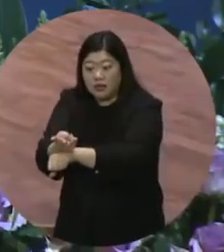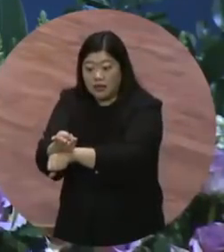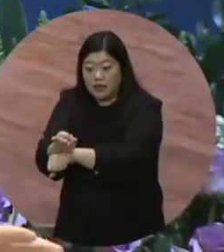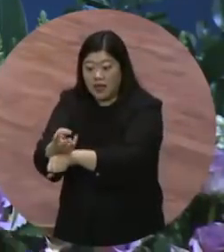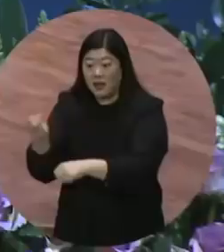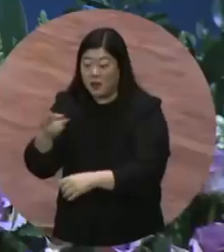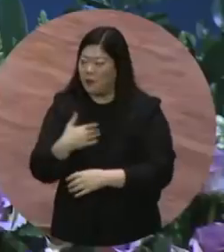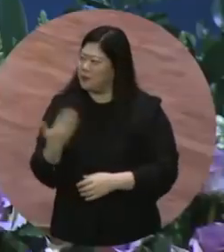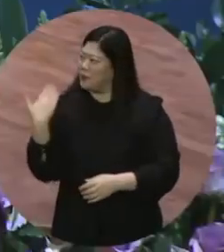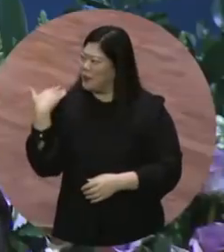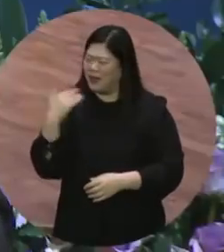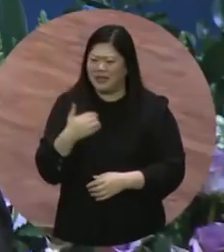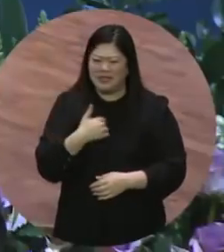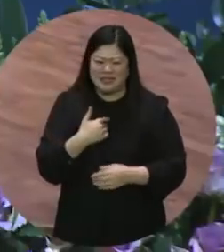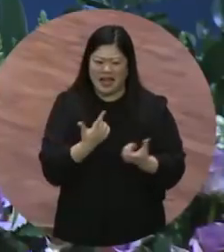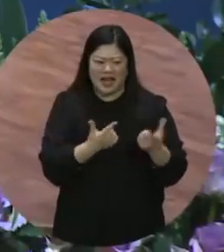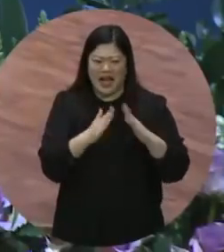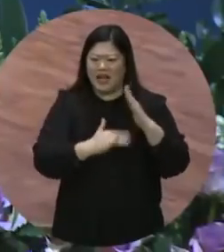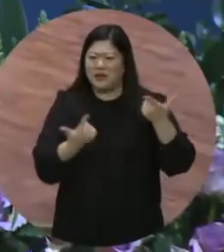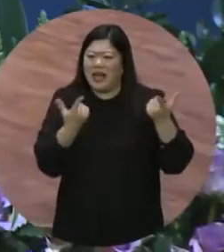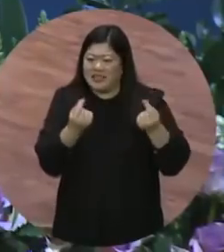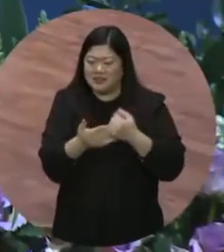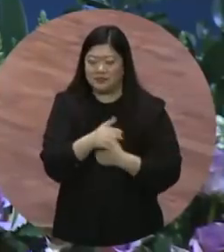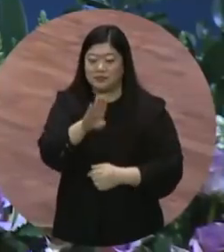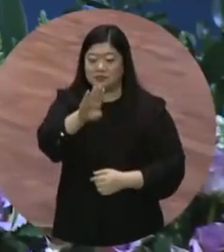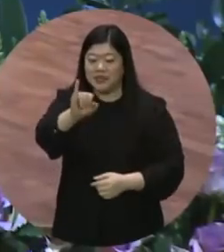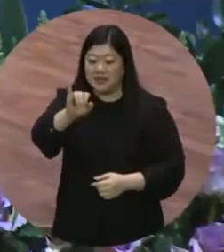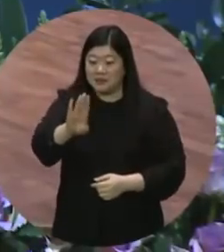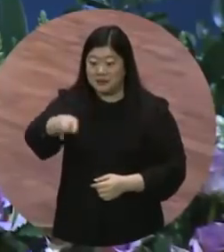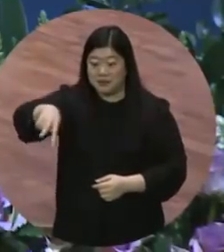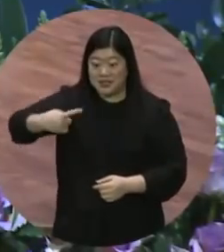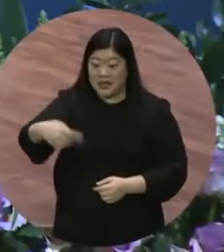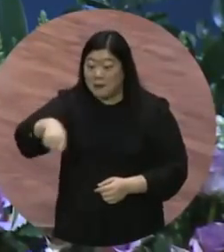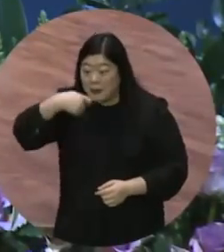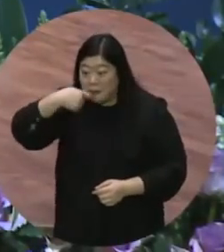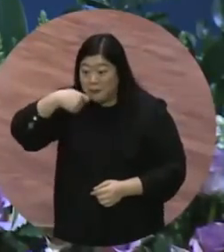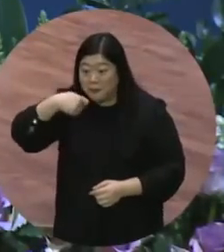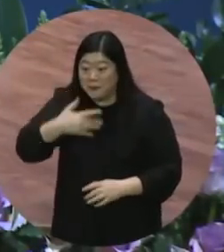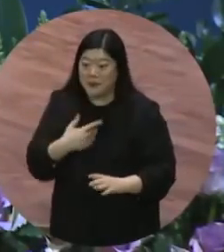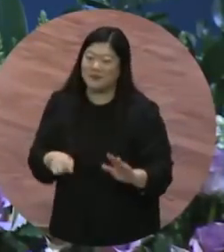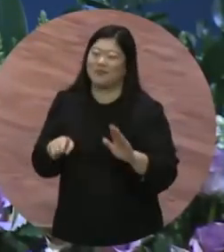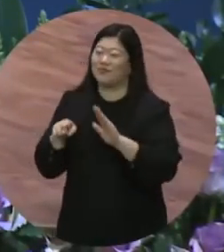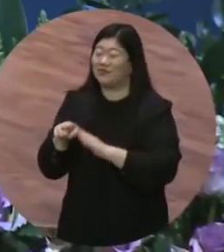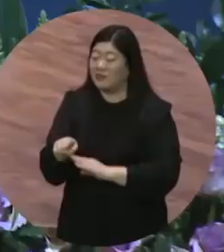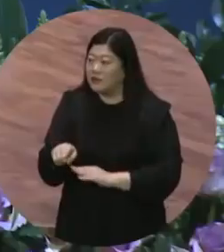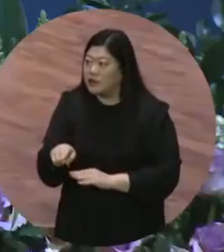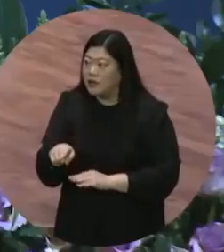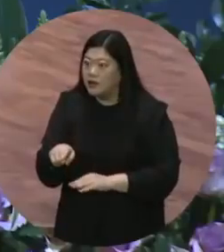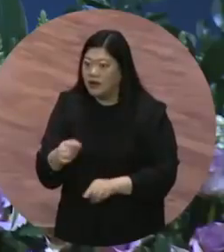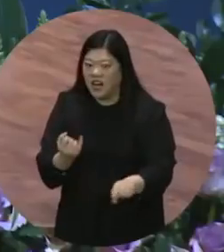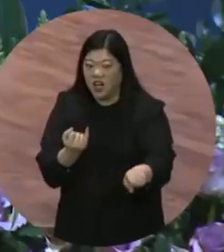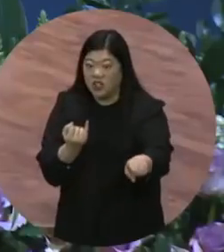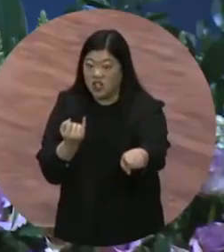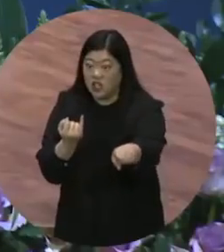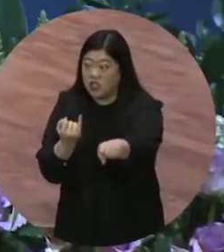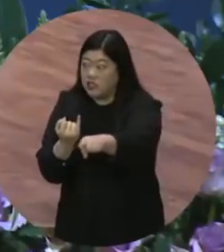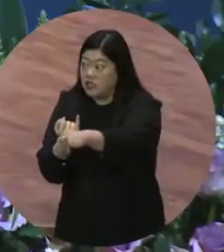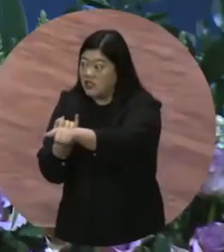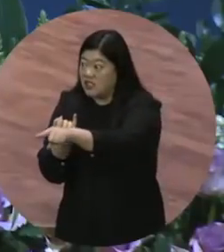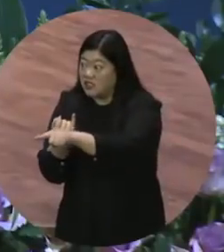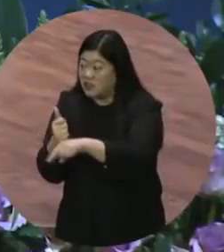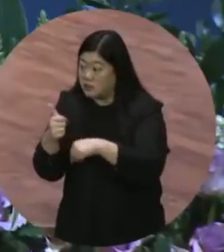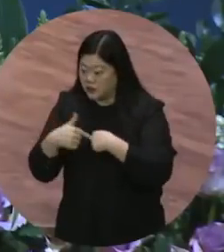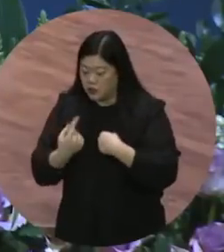나밖에 없어. 다 여자분이. 그러니까 2시간이고 3시간이고 커피 한 잔에 3시간 얘기하는 분들